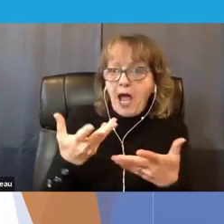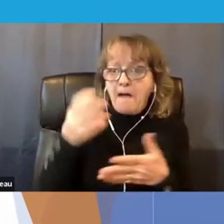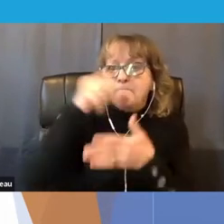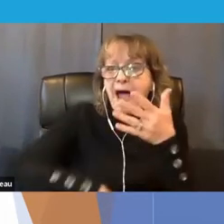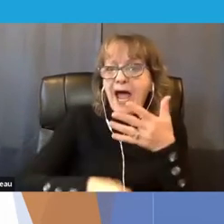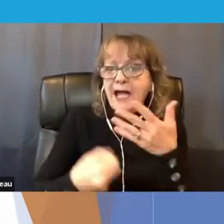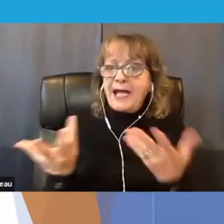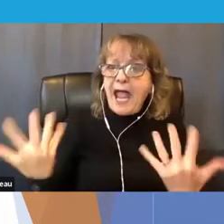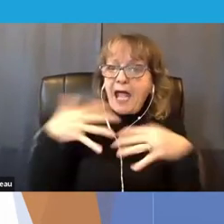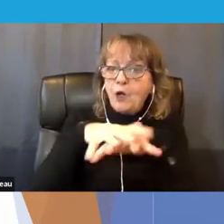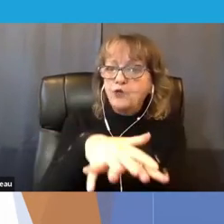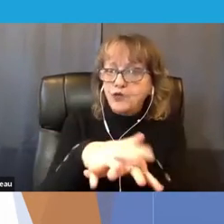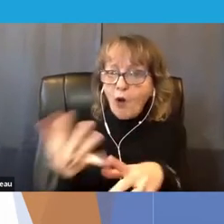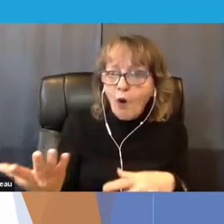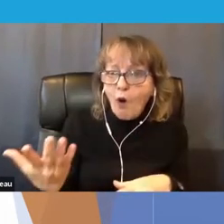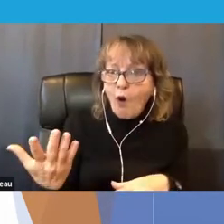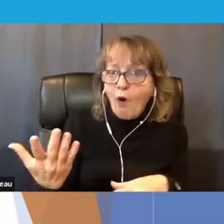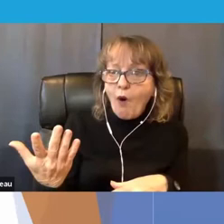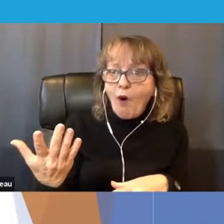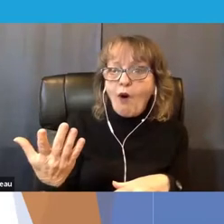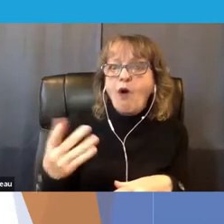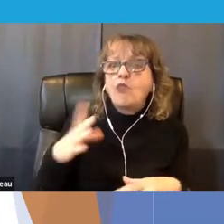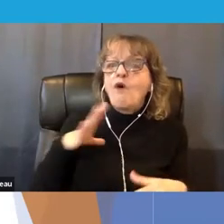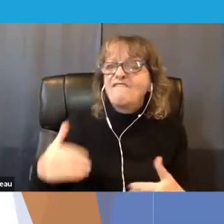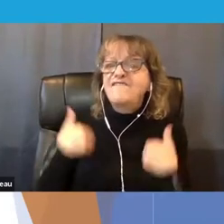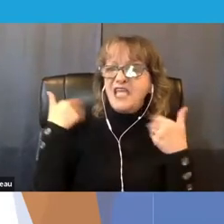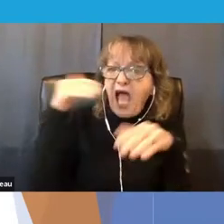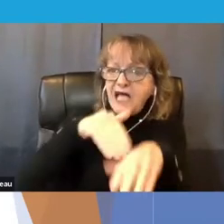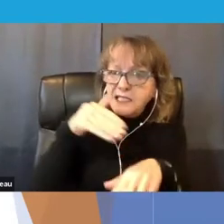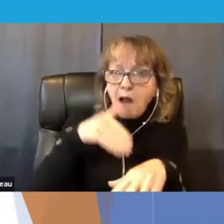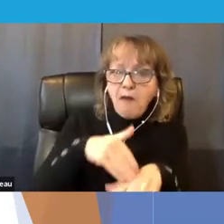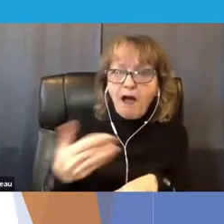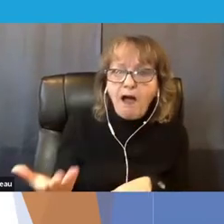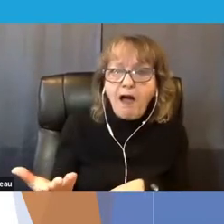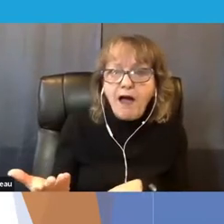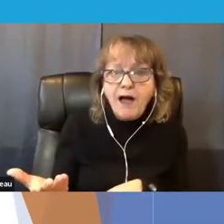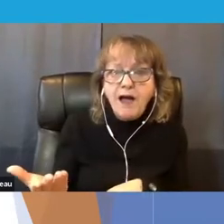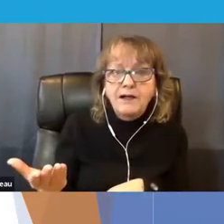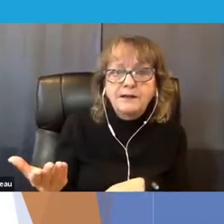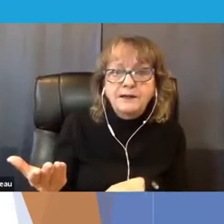d'inclusion, le harcèlement et l'isolement vécu.